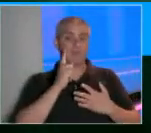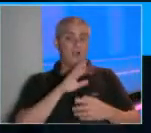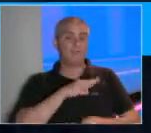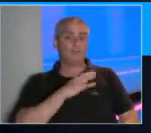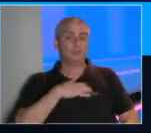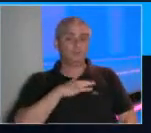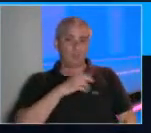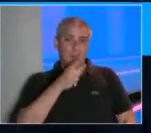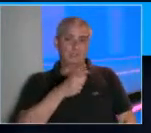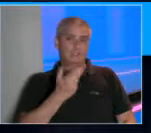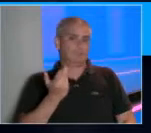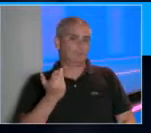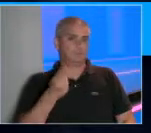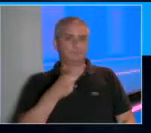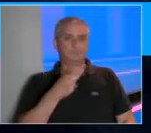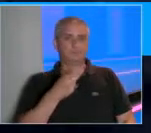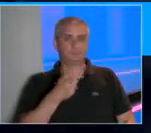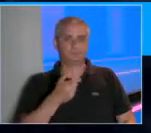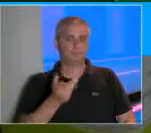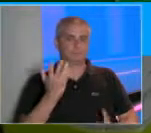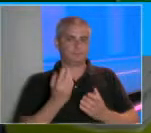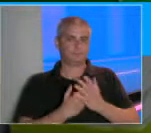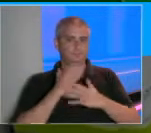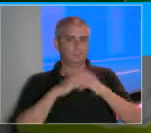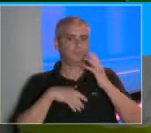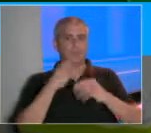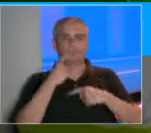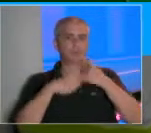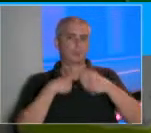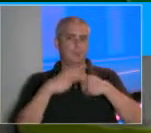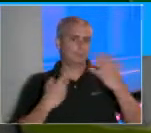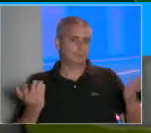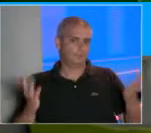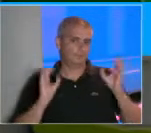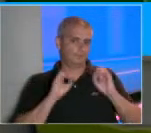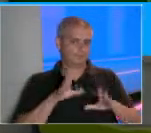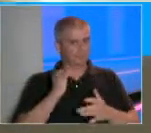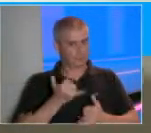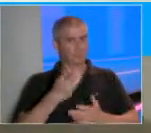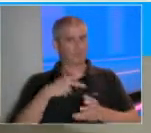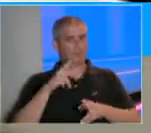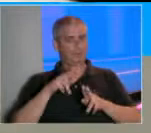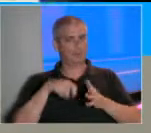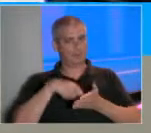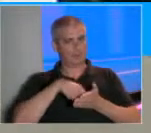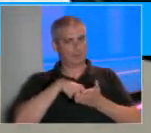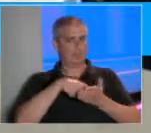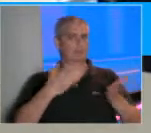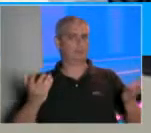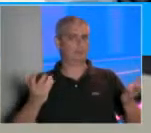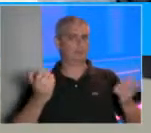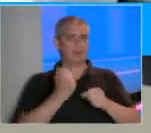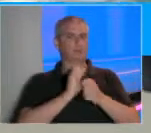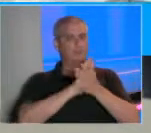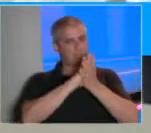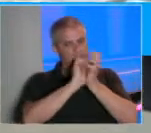הבריאות שלנו היא מערכת שהוא עבר במשך הרבה מאוד שנים, והגיע הזמן לטלטל את המערכת הזו